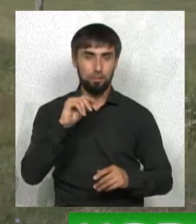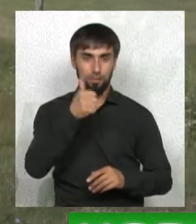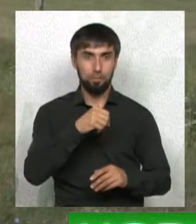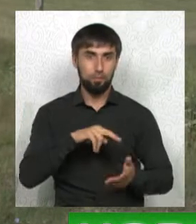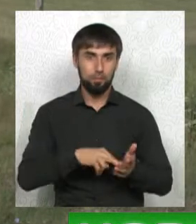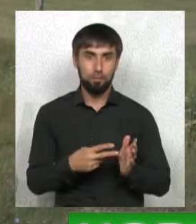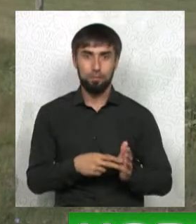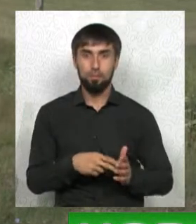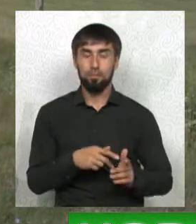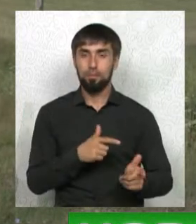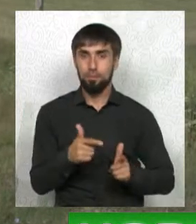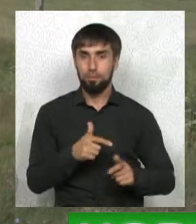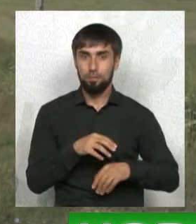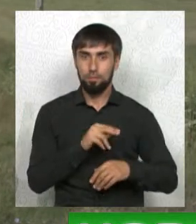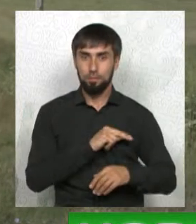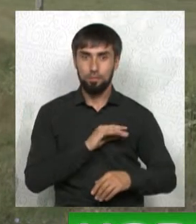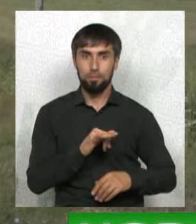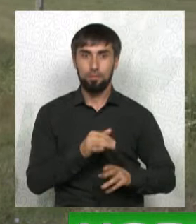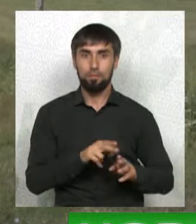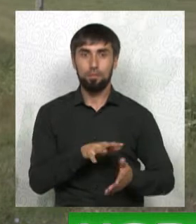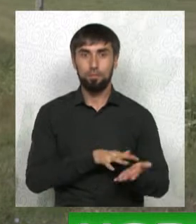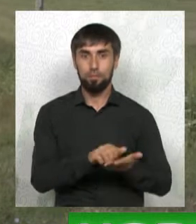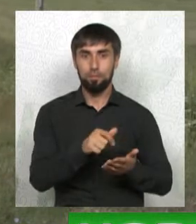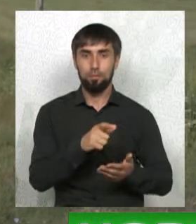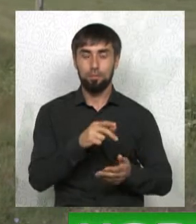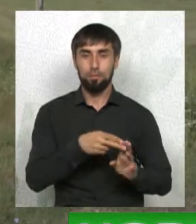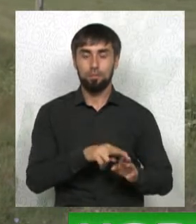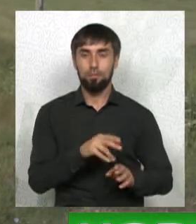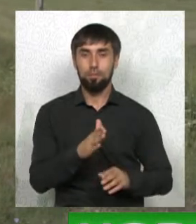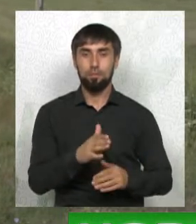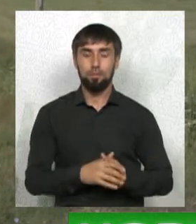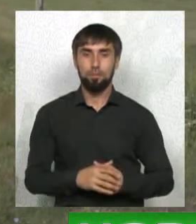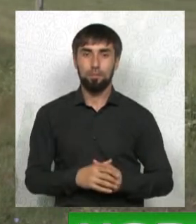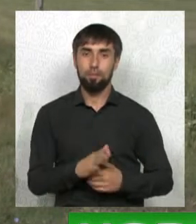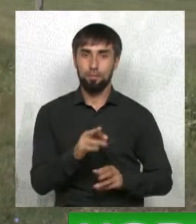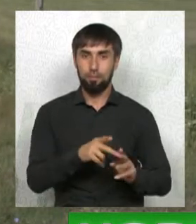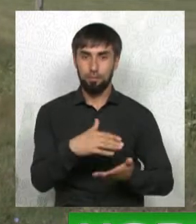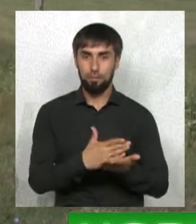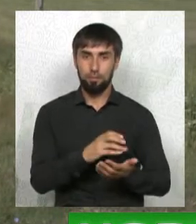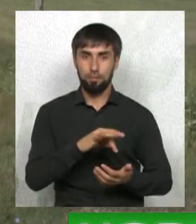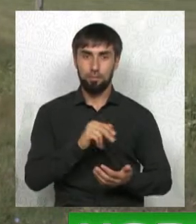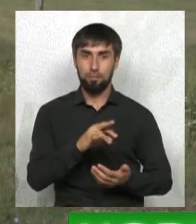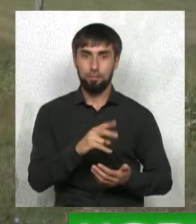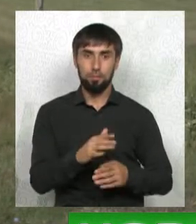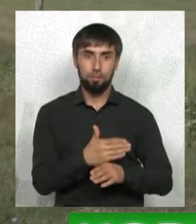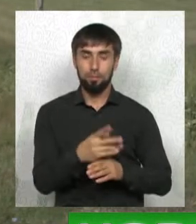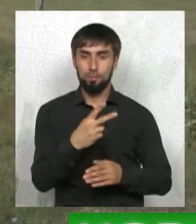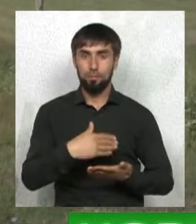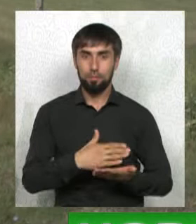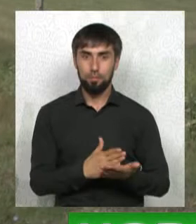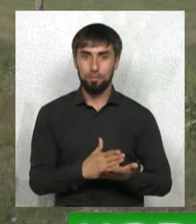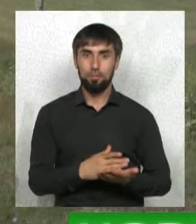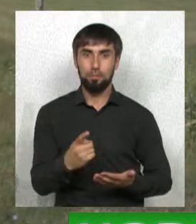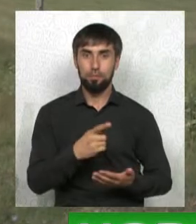провести подготовительную работу и начать технический этап рекультивации. Технический этап рекультивации означает, что вот часть свалки у нас она разделена на 2 участка.